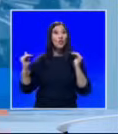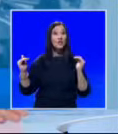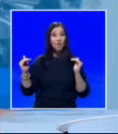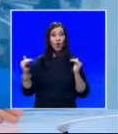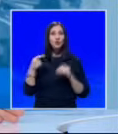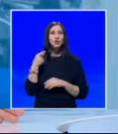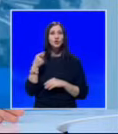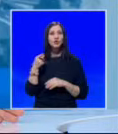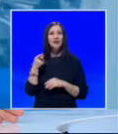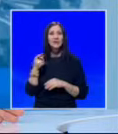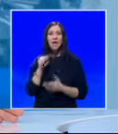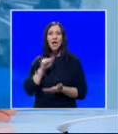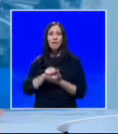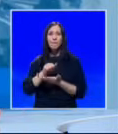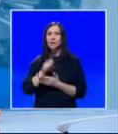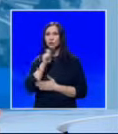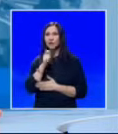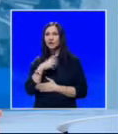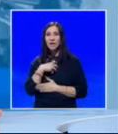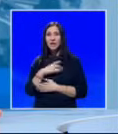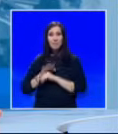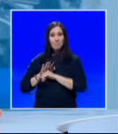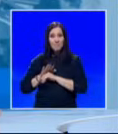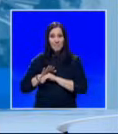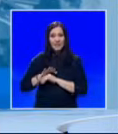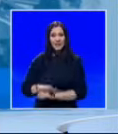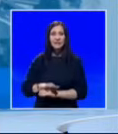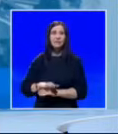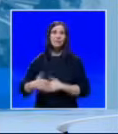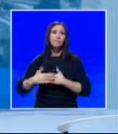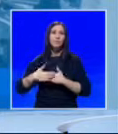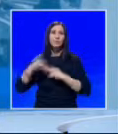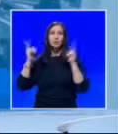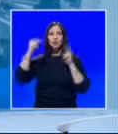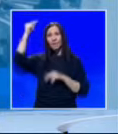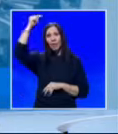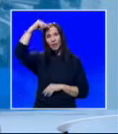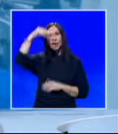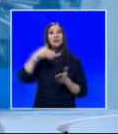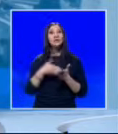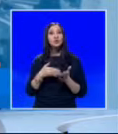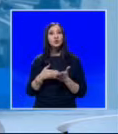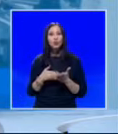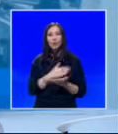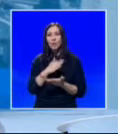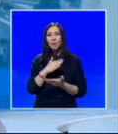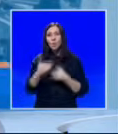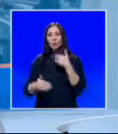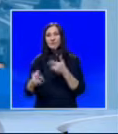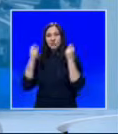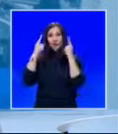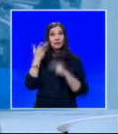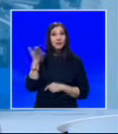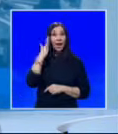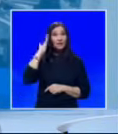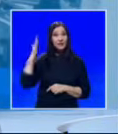че с тази пресконференция ГЕРБ притисна Продължаваме промяната и Демократична България, защото последващата реакция от